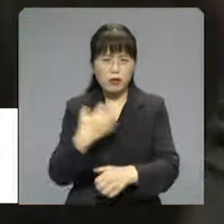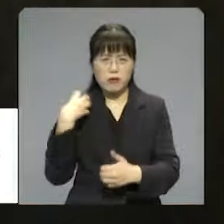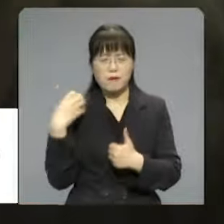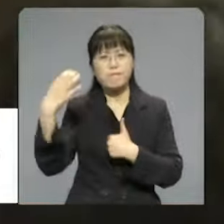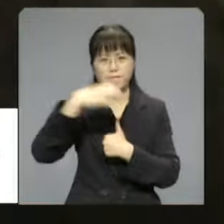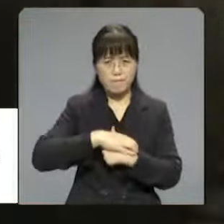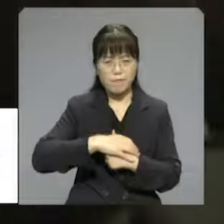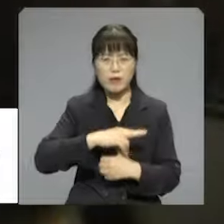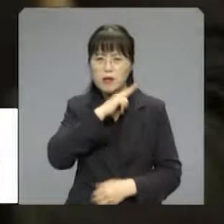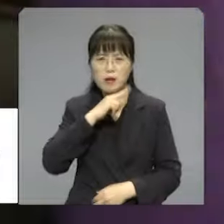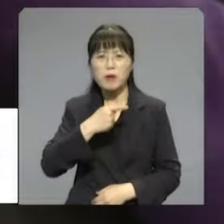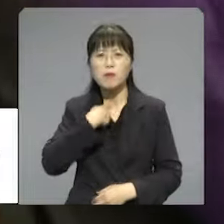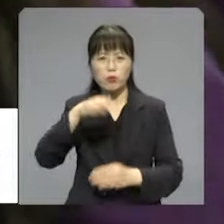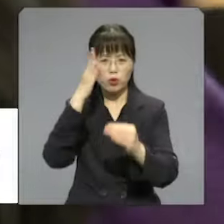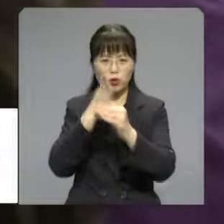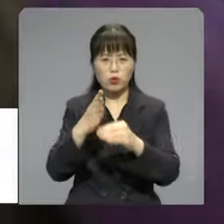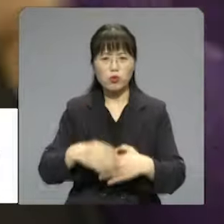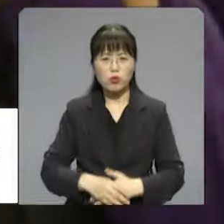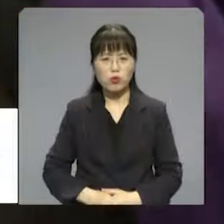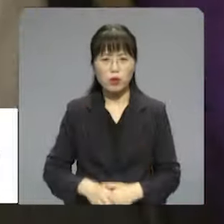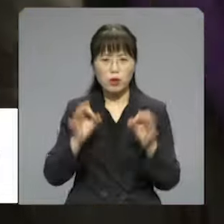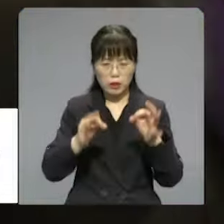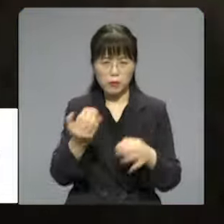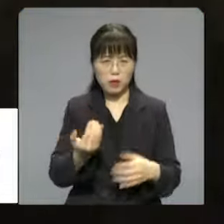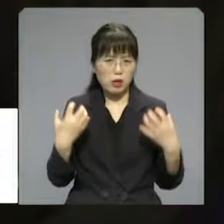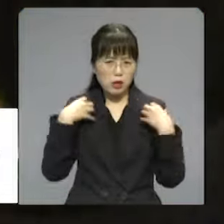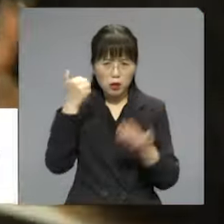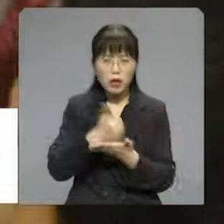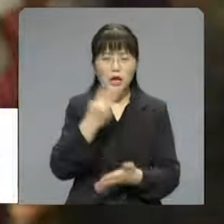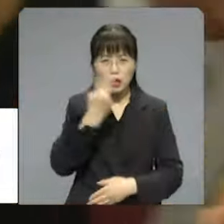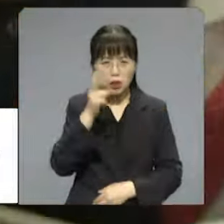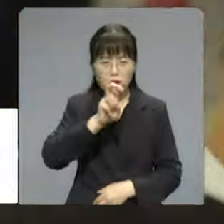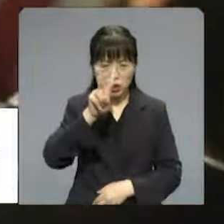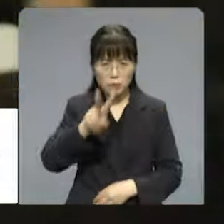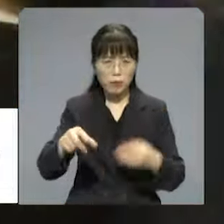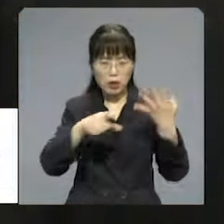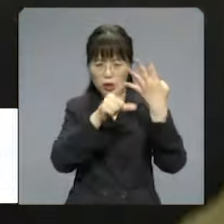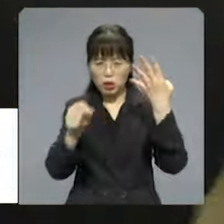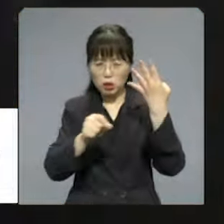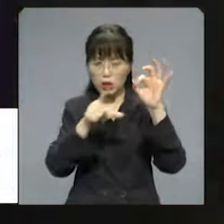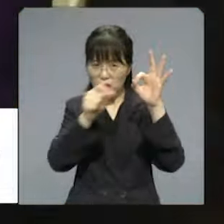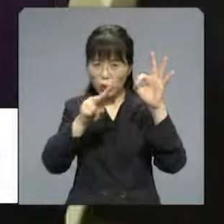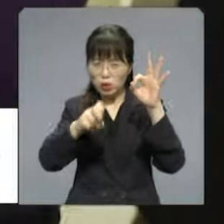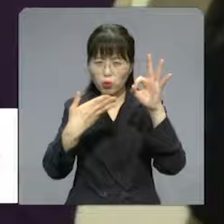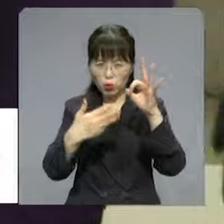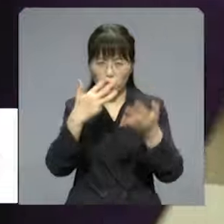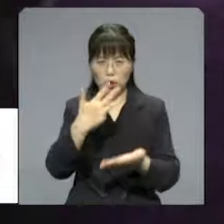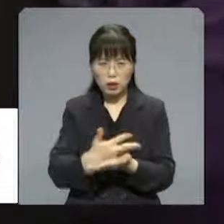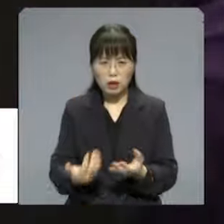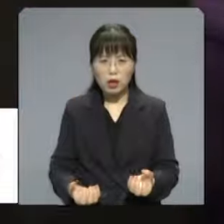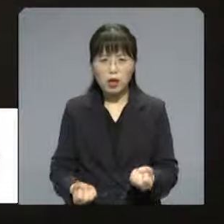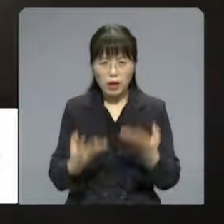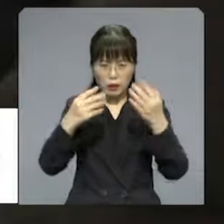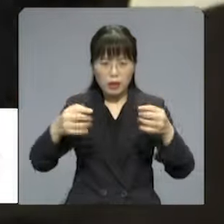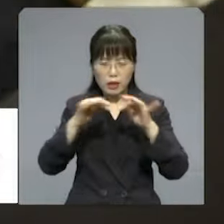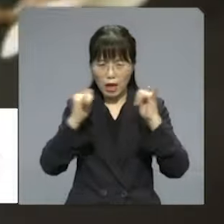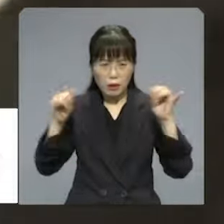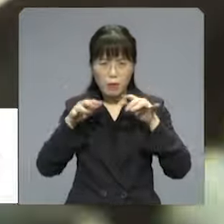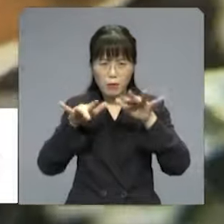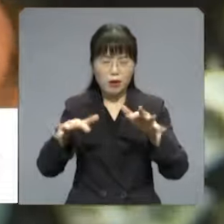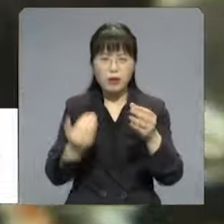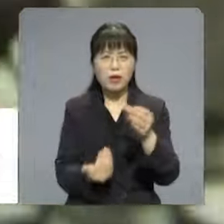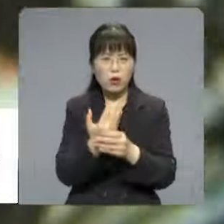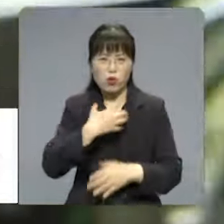책임주의라며 혐의를 부인했습니다. 김 전 청장은 2022년 10월 29일 이태원 헬로윈 행사에 인파가 몰려